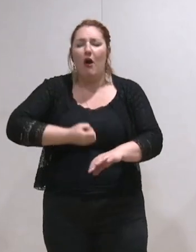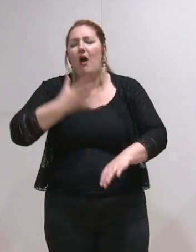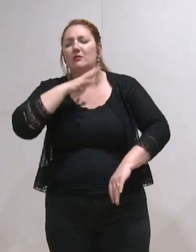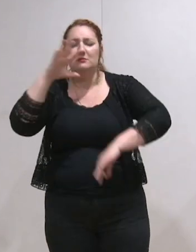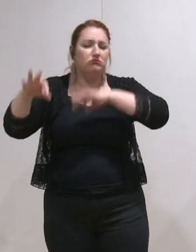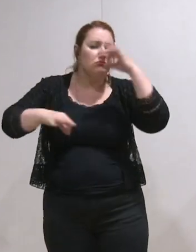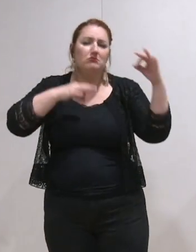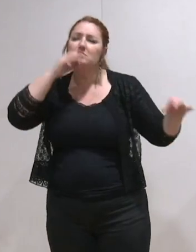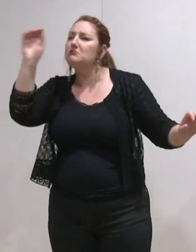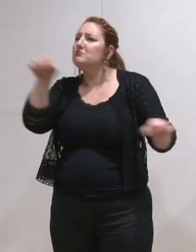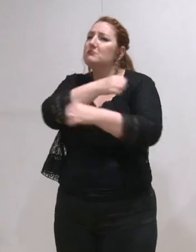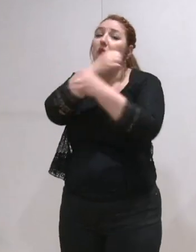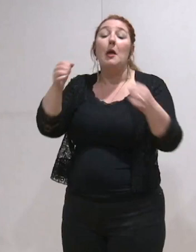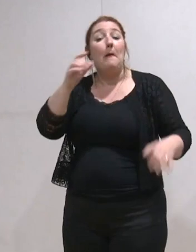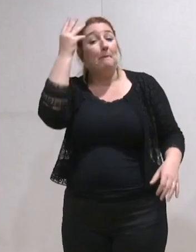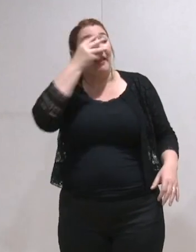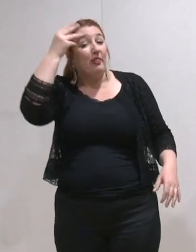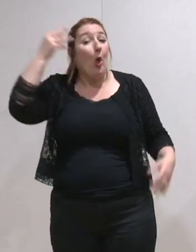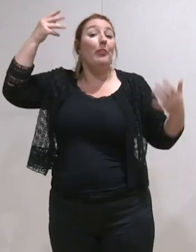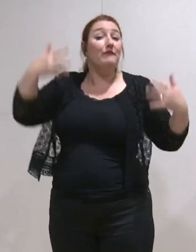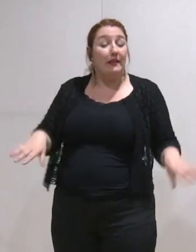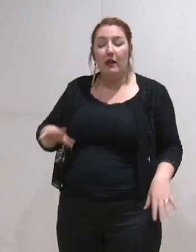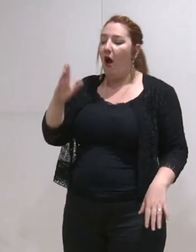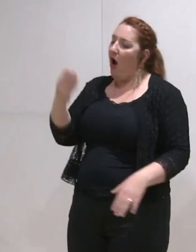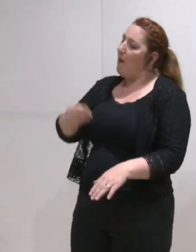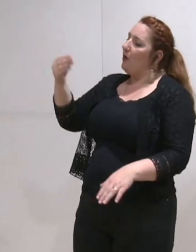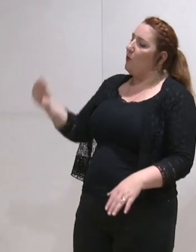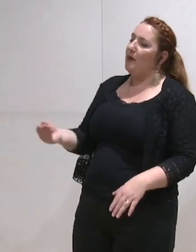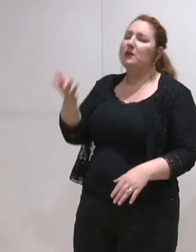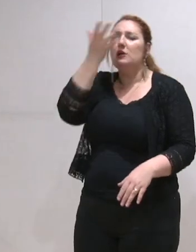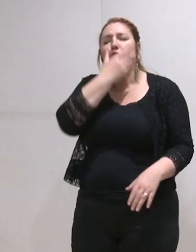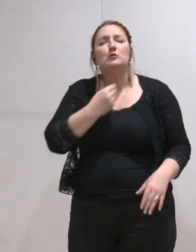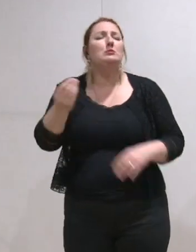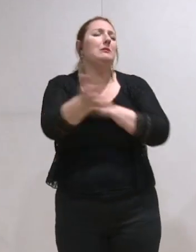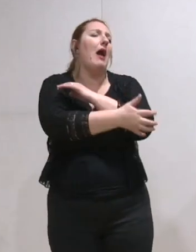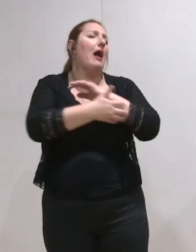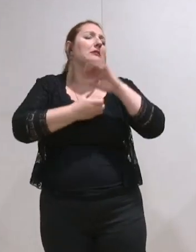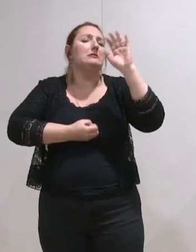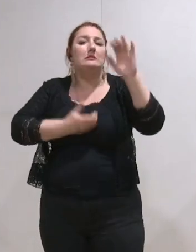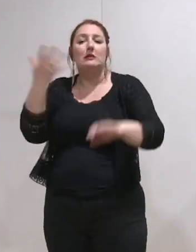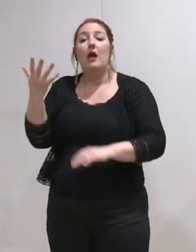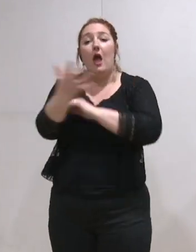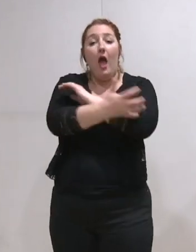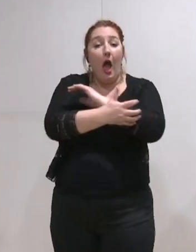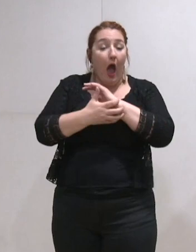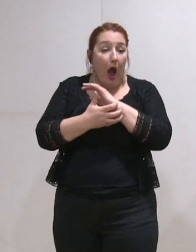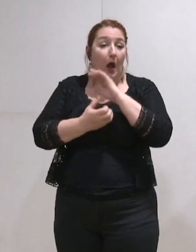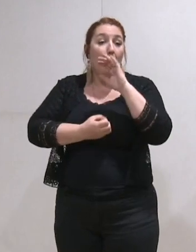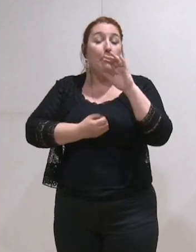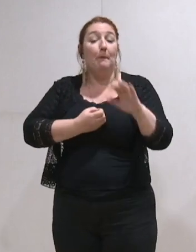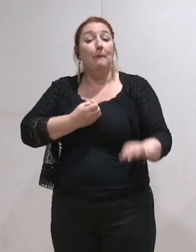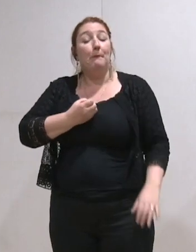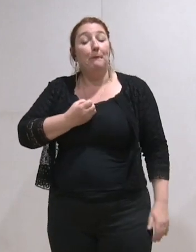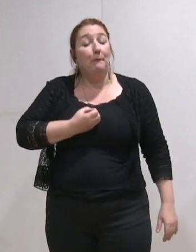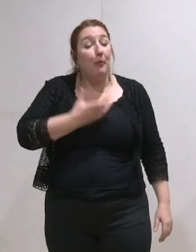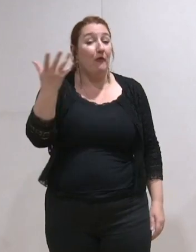voici Mario Merz un sublime artiste de l'artpova l'art pauvre art pauvre par les matériels employé mais pas pour